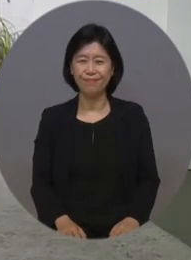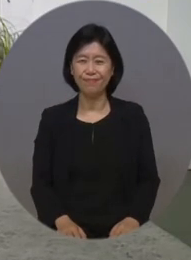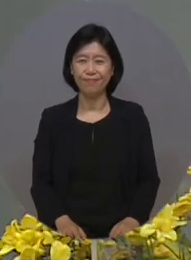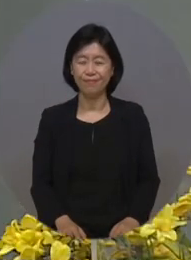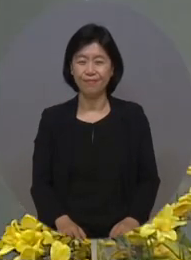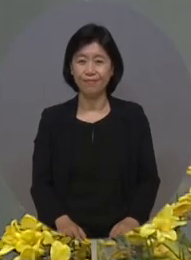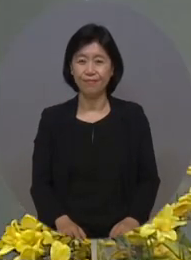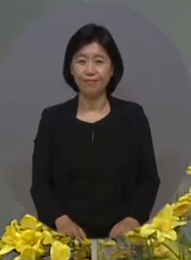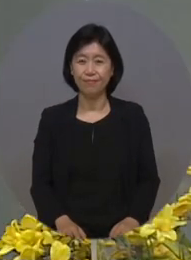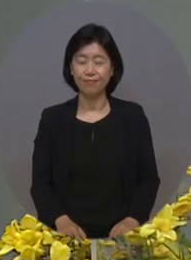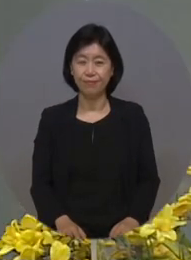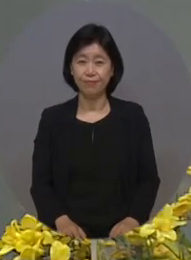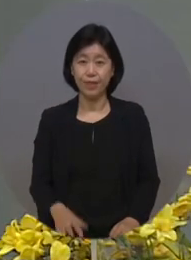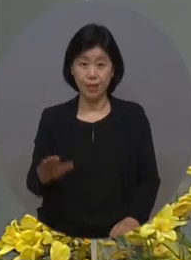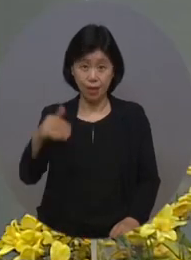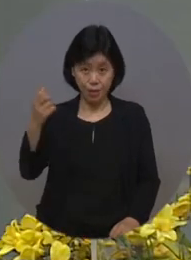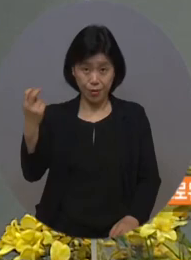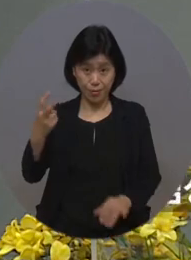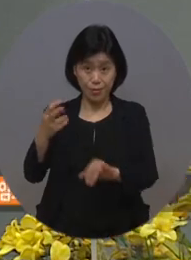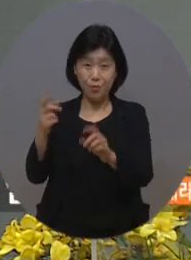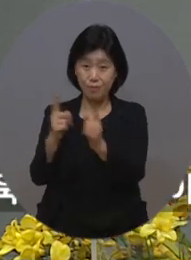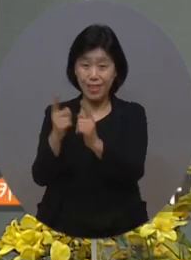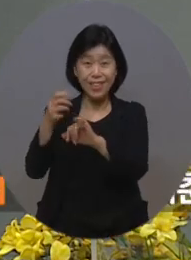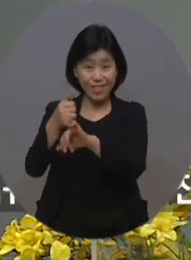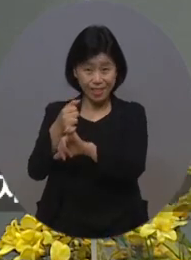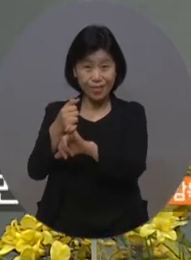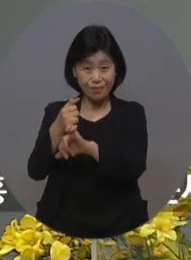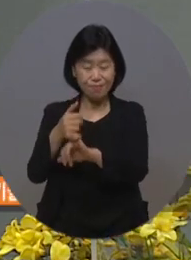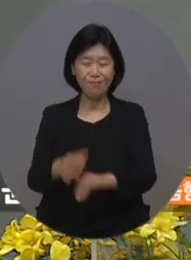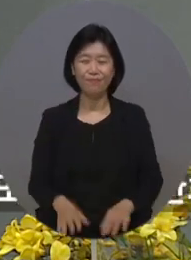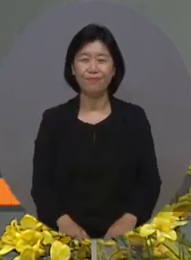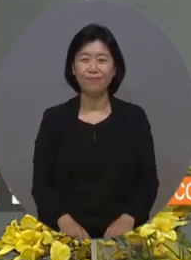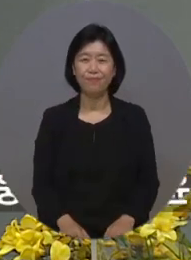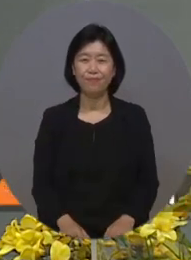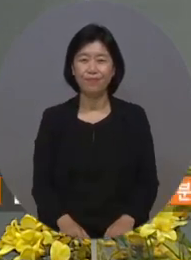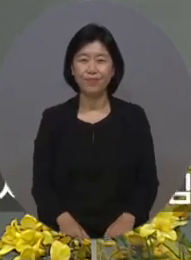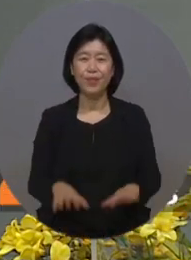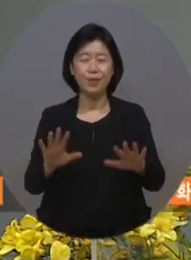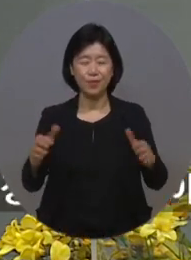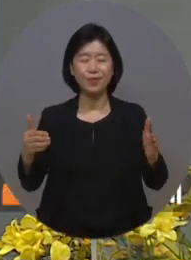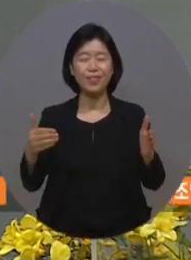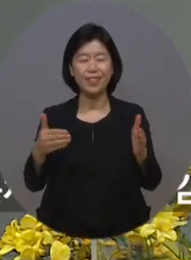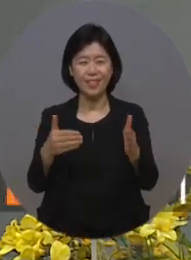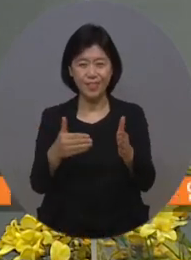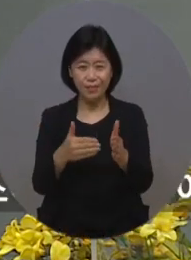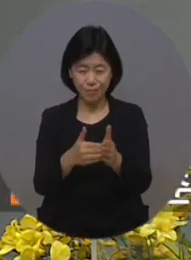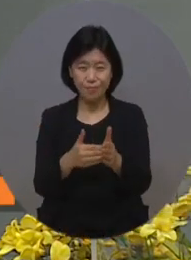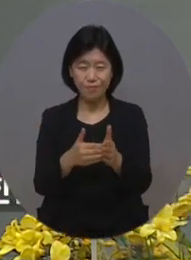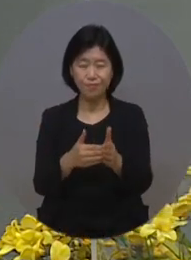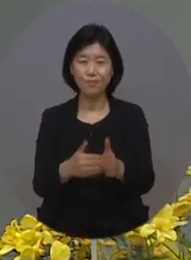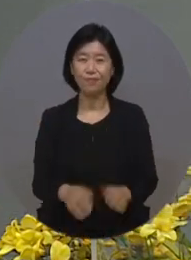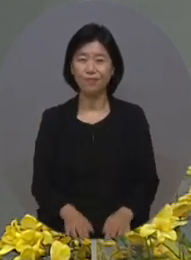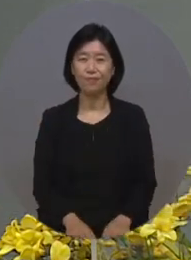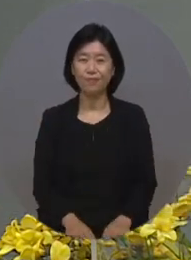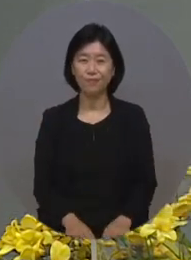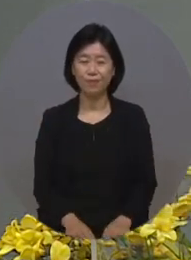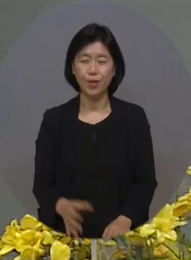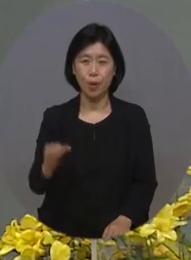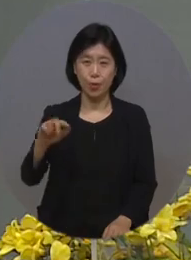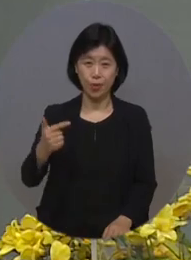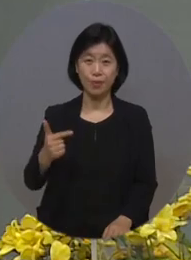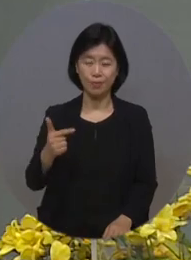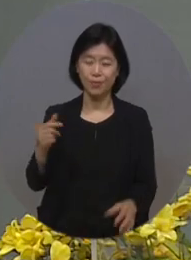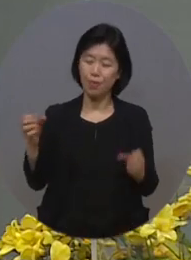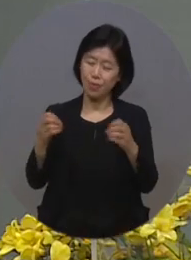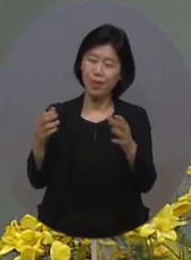파트 아 다음에도 약속을 해 주셨으니 까 다음에 또 모시는 걸로 하고 월 여기서 공간 죄 사 함 께 하 켈 도원이 려 하고 제가 님을